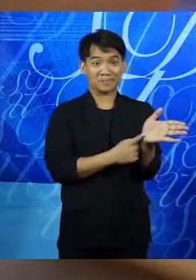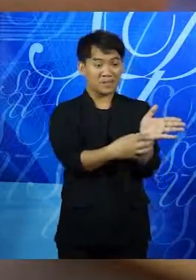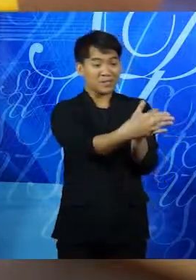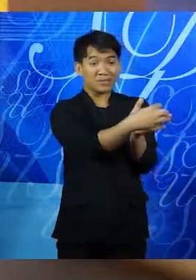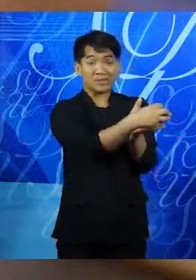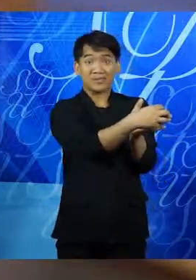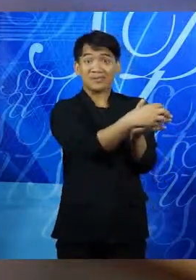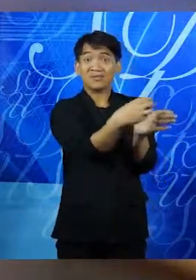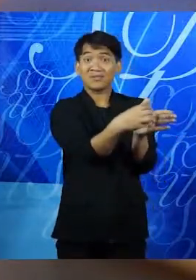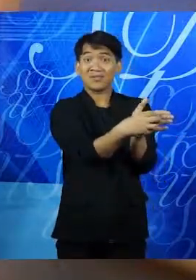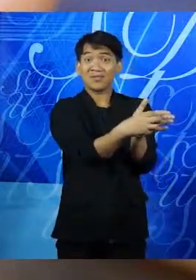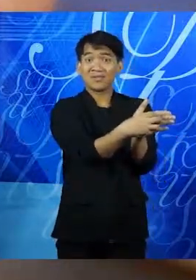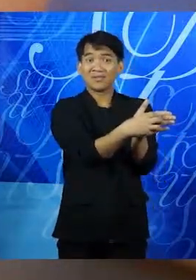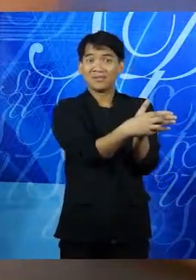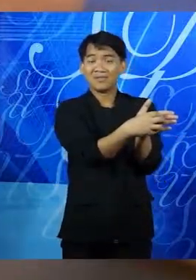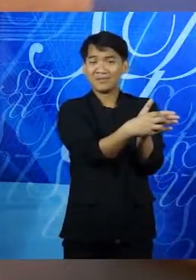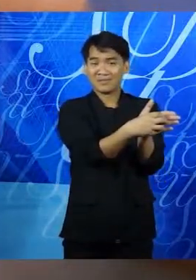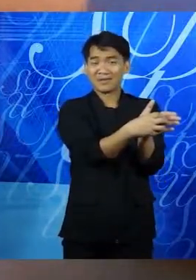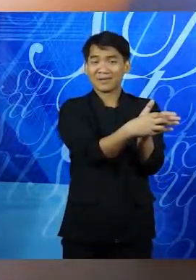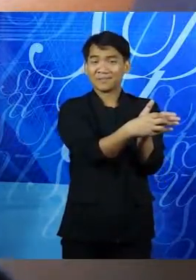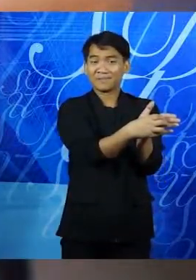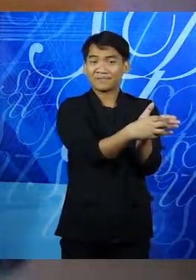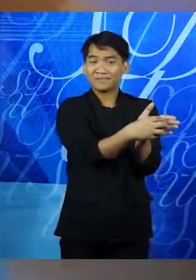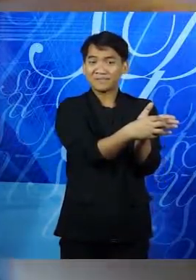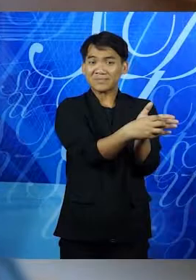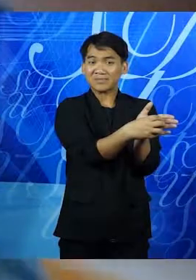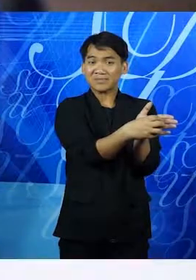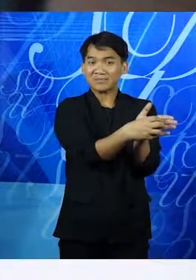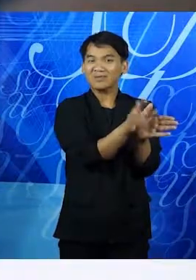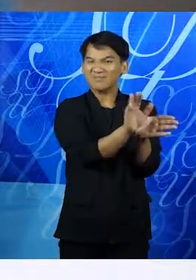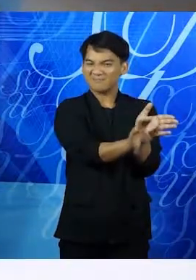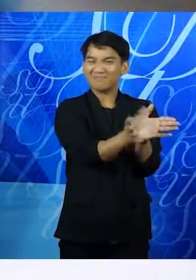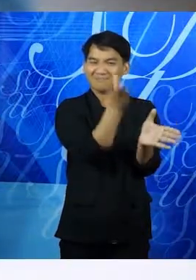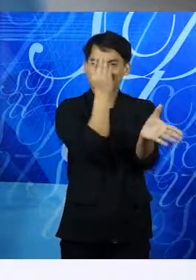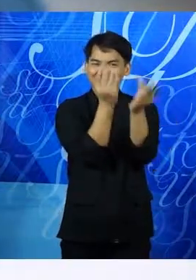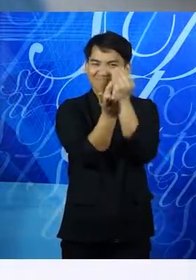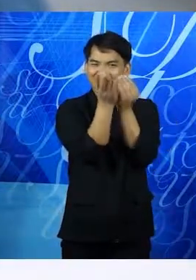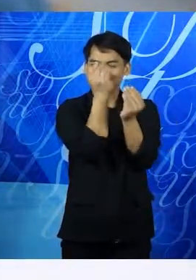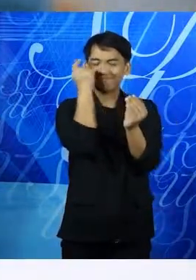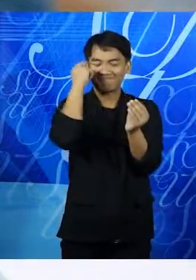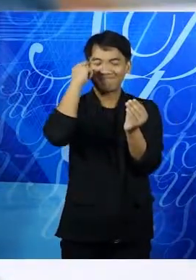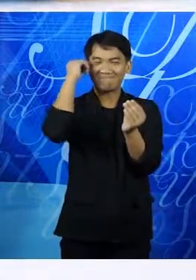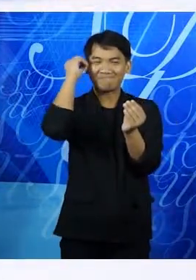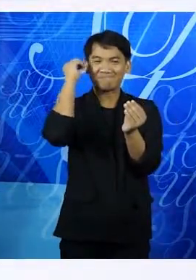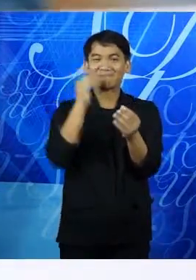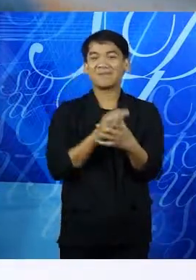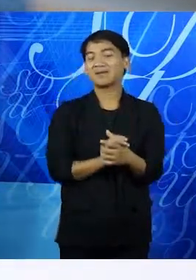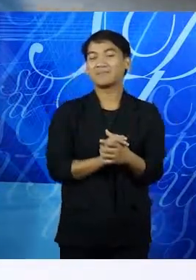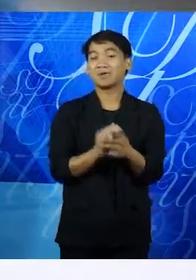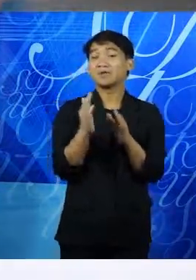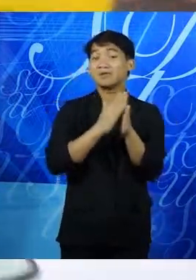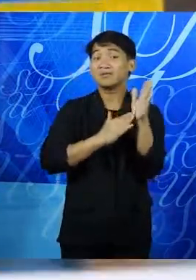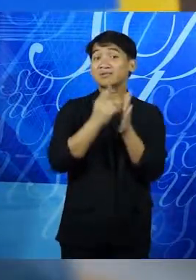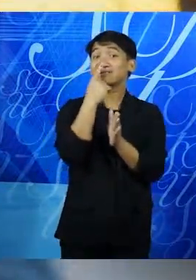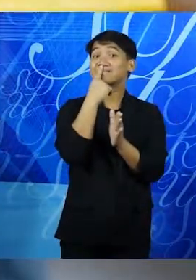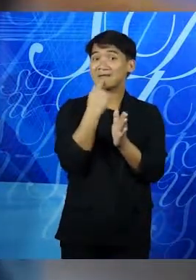ตุ๊กตาอย่างงี้นะคะแล้วก็จะมีนะคะเด็กก็จะเรียนรู้ที่จะเปิดนะคะแล้วก็เอาสี